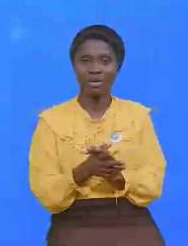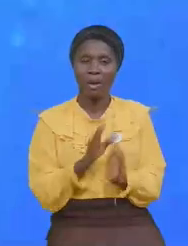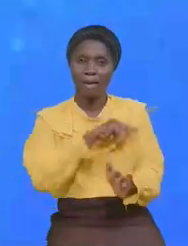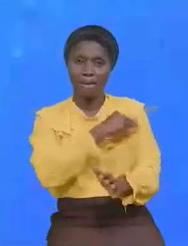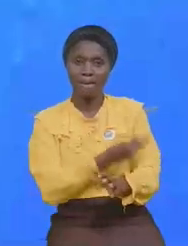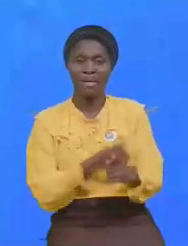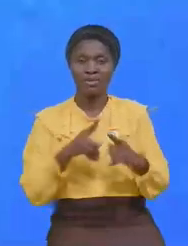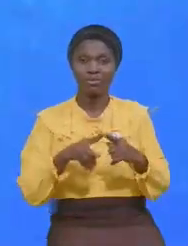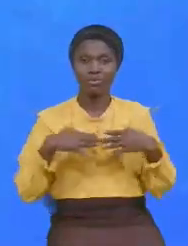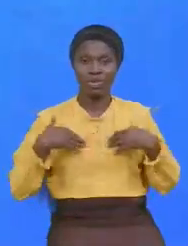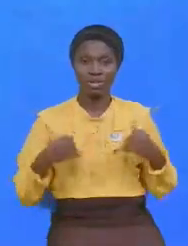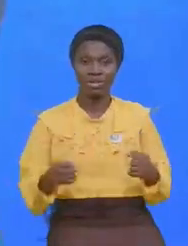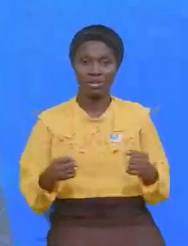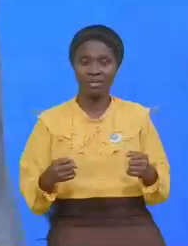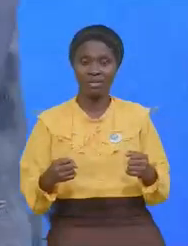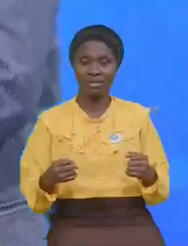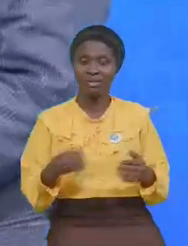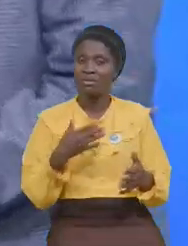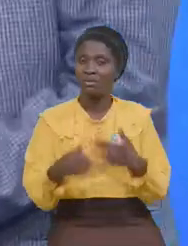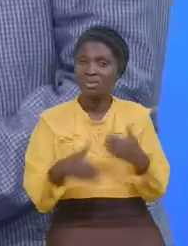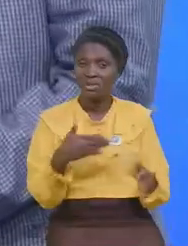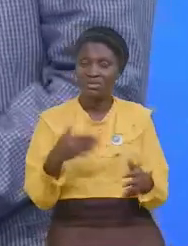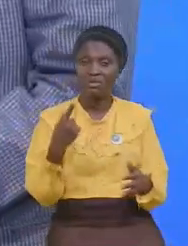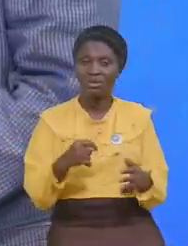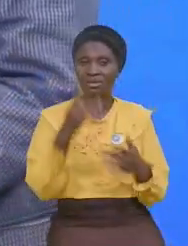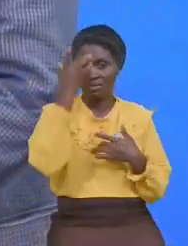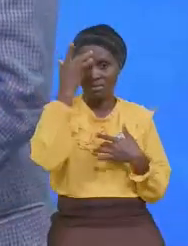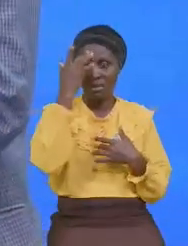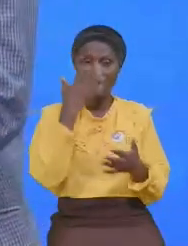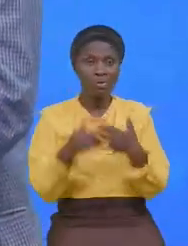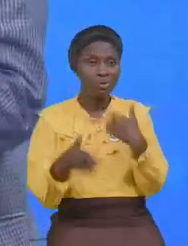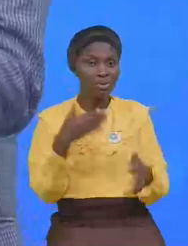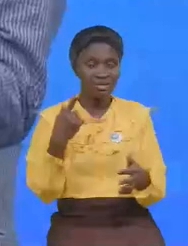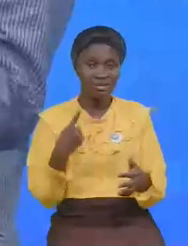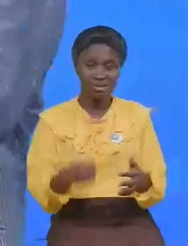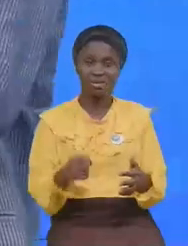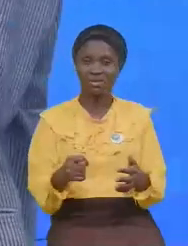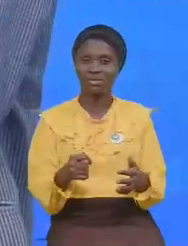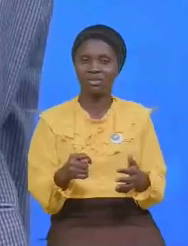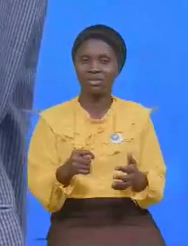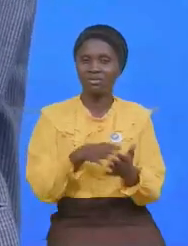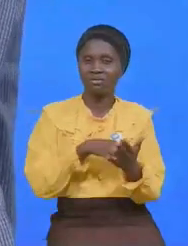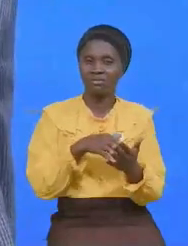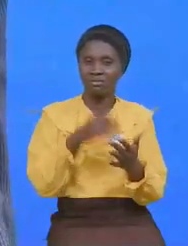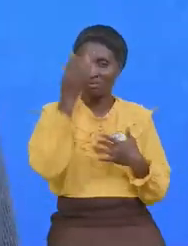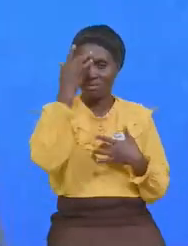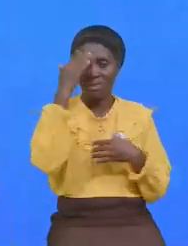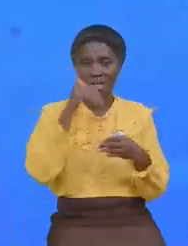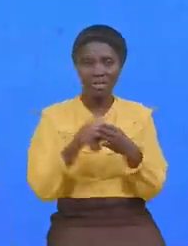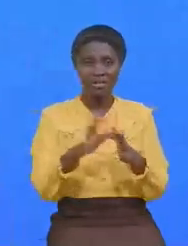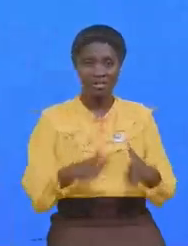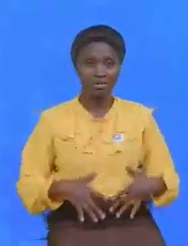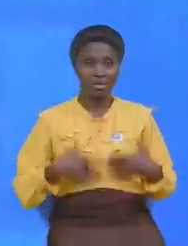Il est puissant pour guérir, quelle que soit la maladie, quel que soit le handicap dans ta